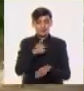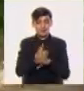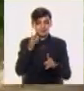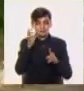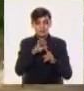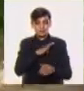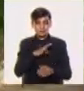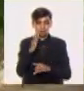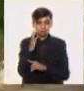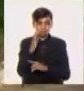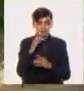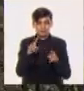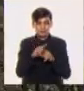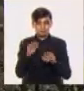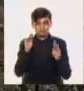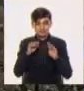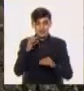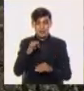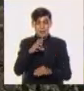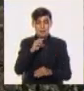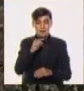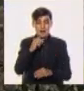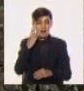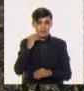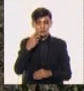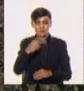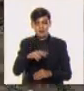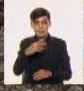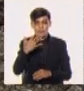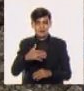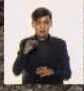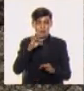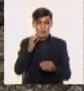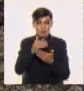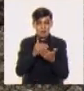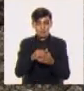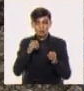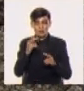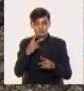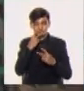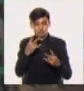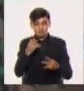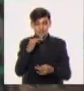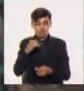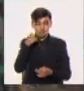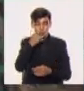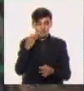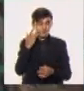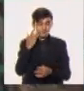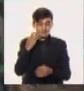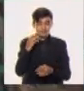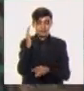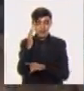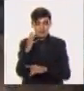көбейту. Қала әкімі Бақытжан Сағынтаев Алматы 2050 бағдарламасында бұған ерекше назар аударып, жыл сайын көшет отырғызуға